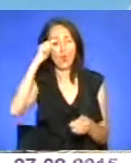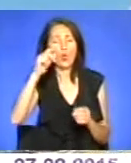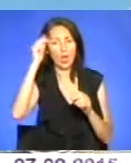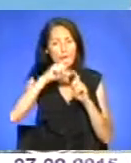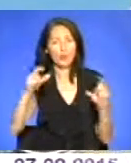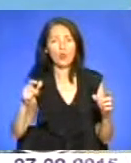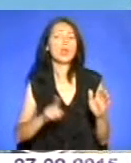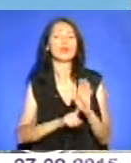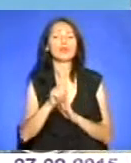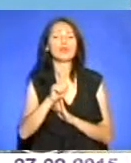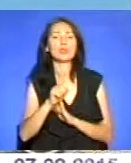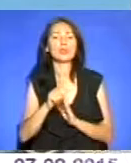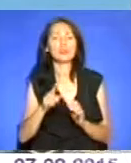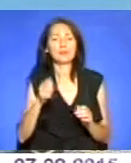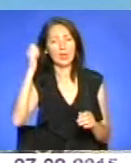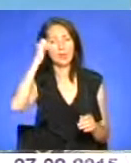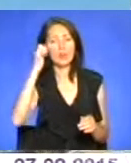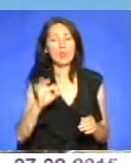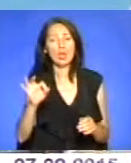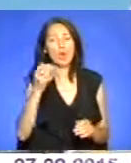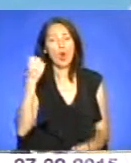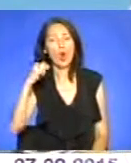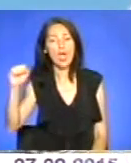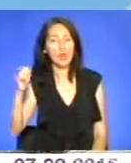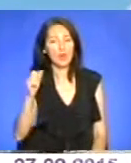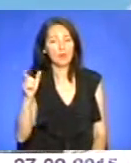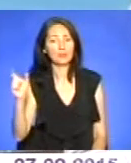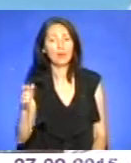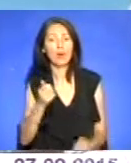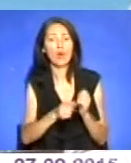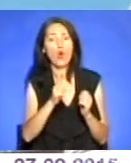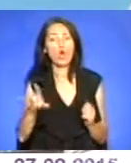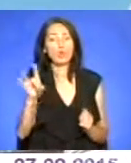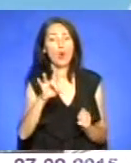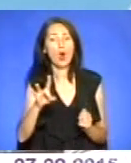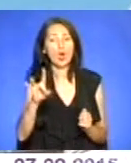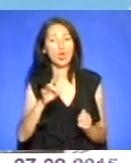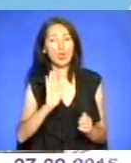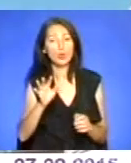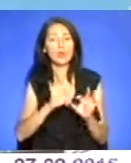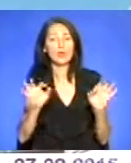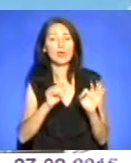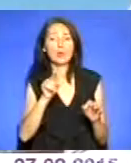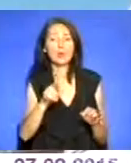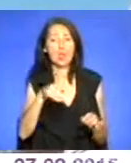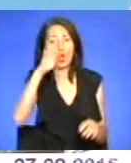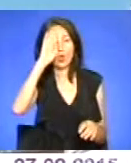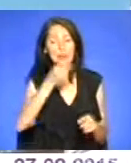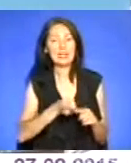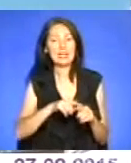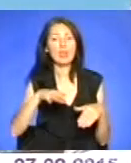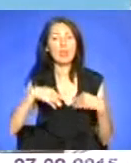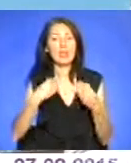з пам'яті героїв, про героїв. В кожному районі будуть розповідати про тих хлопців, котрі